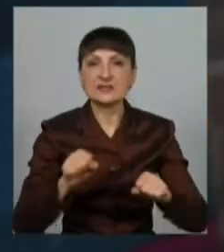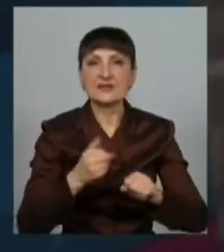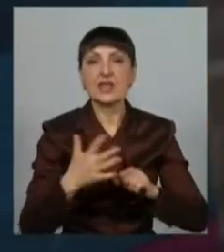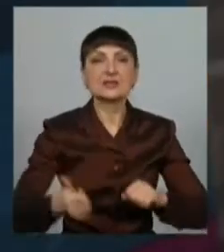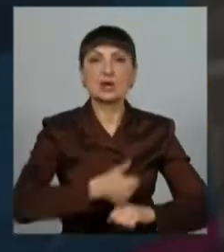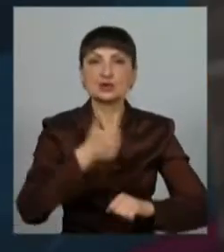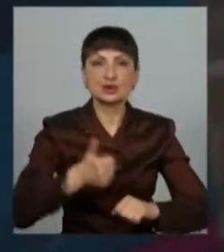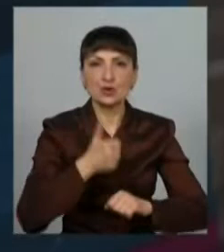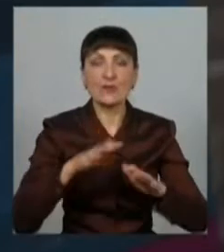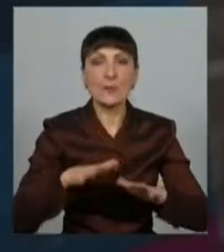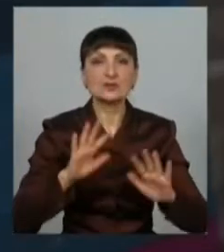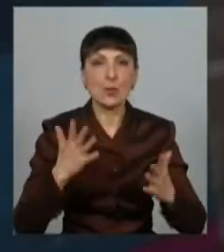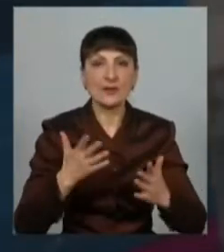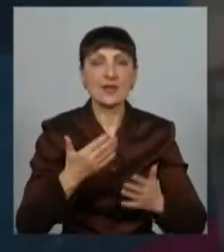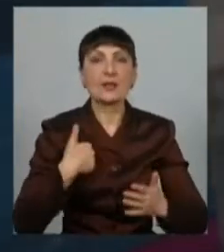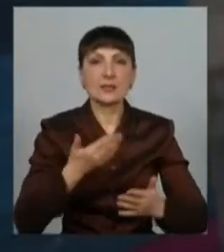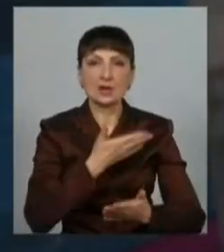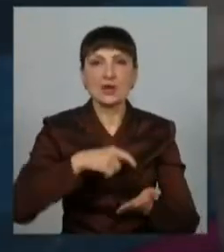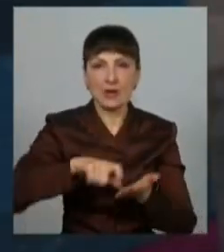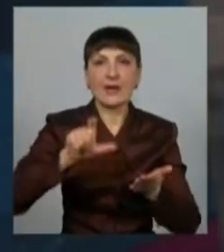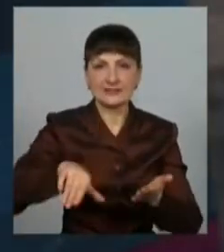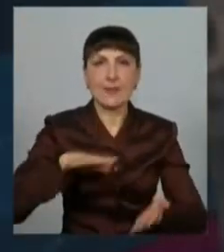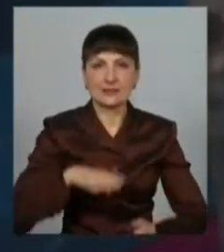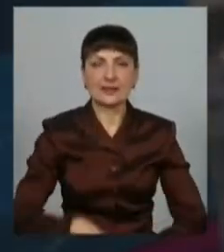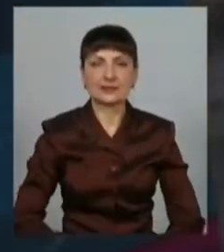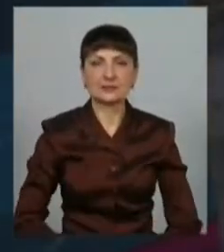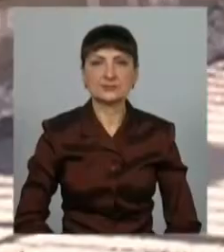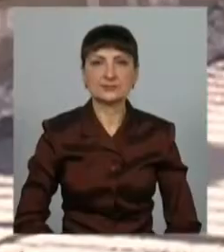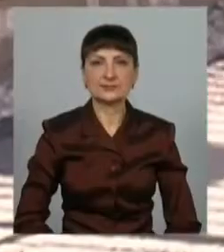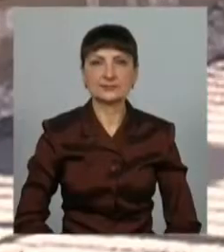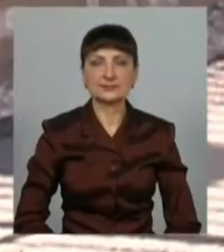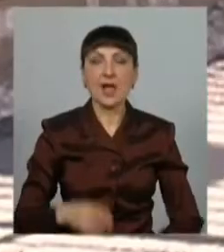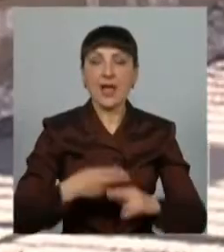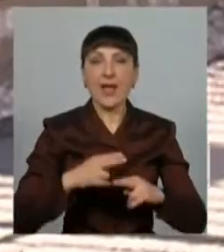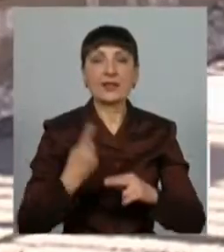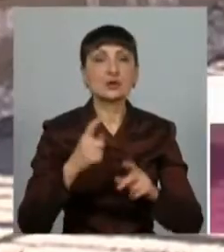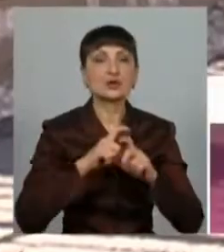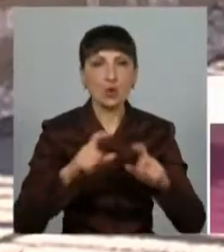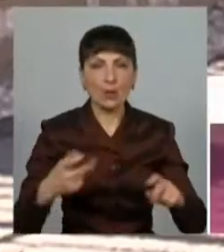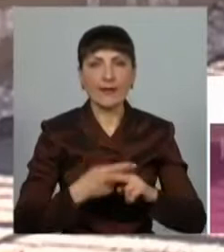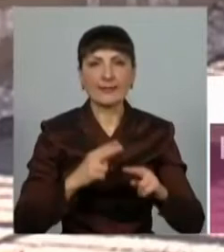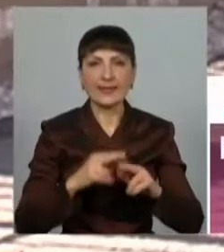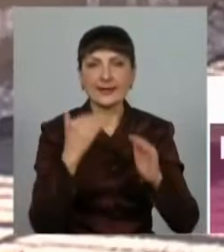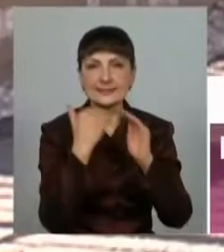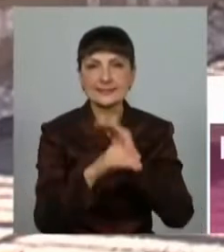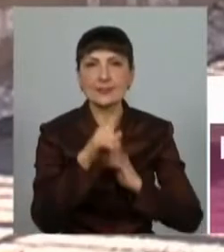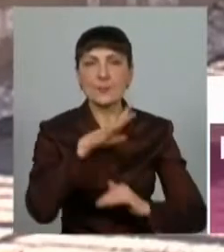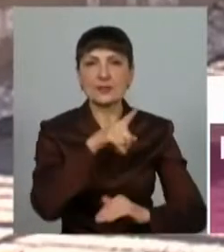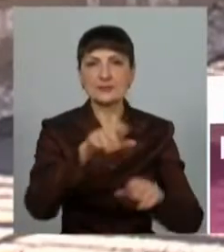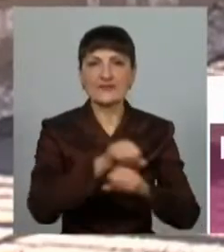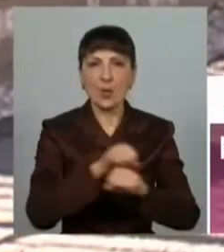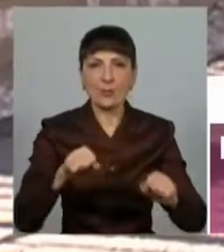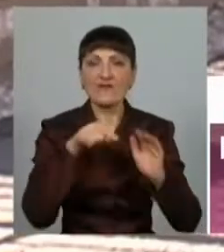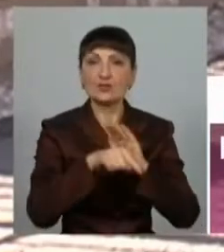несколько часов, на месте событий следила Дана Килибаева. Это одна из школ, которую заминировал злоумышленник. Есть ли